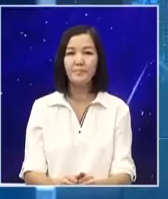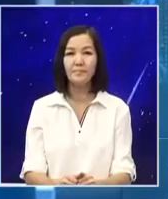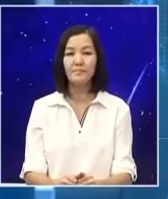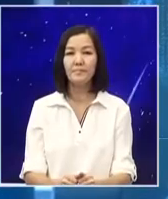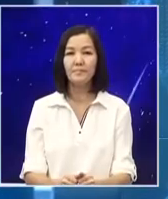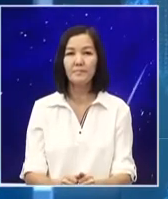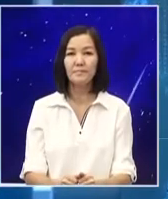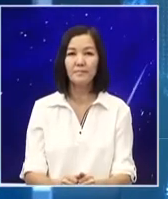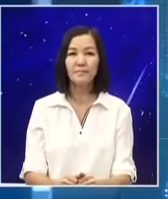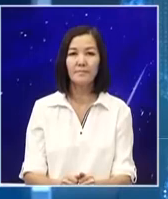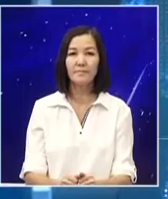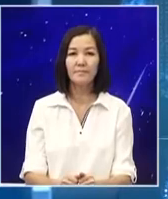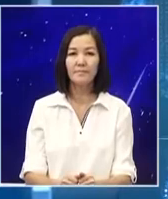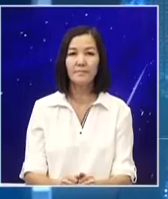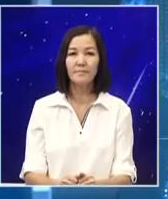Анасы.